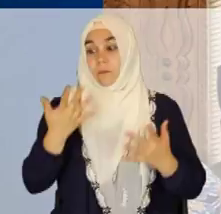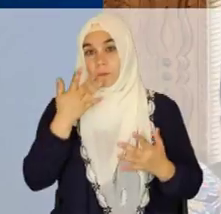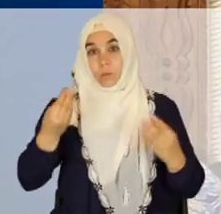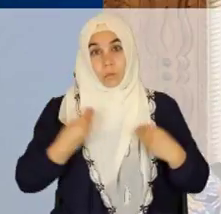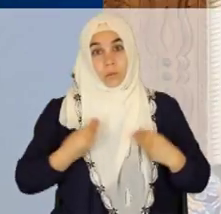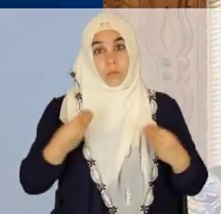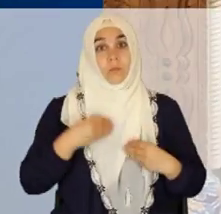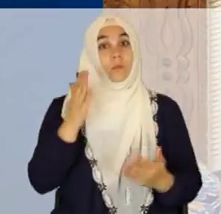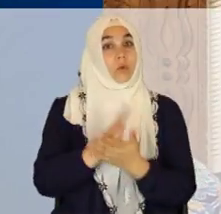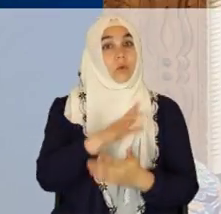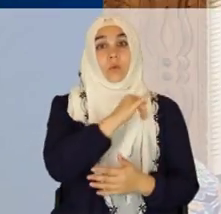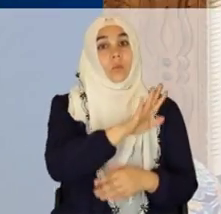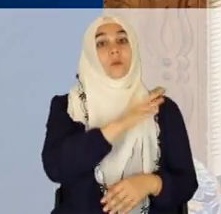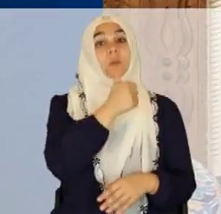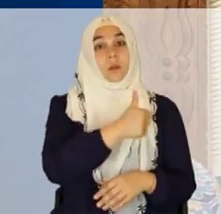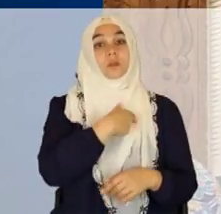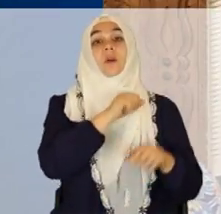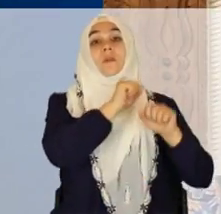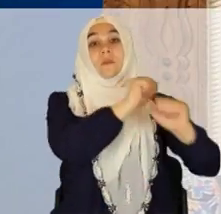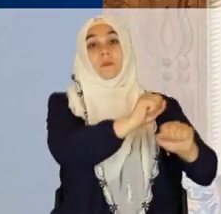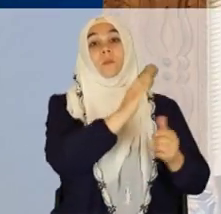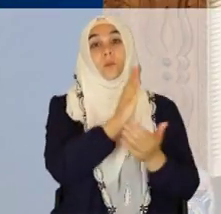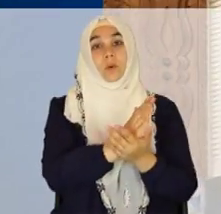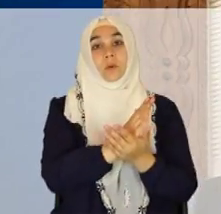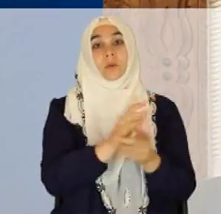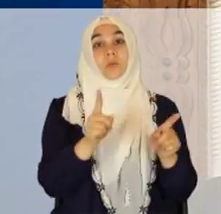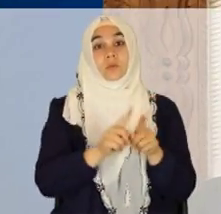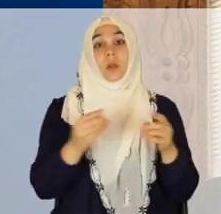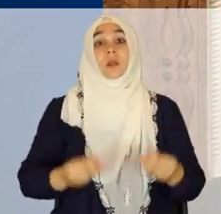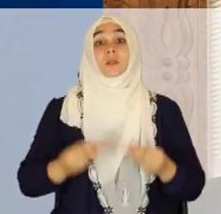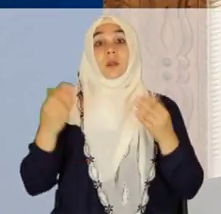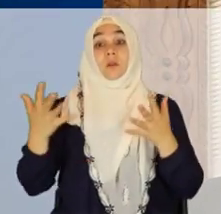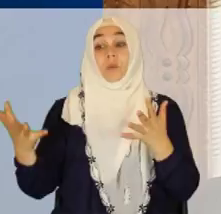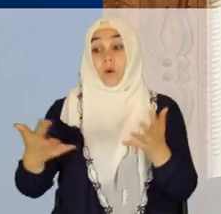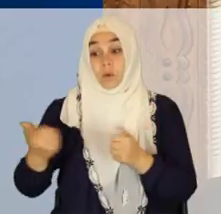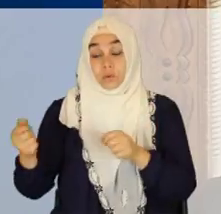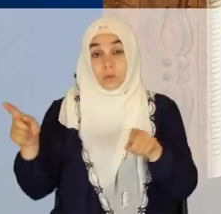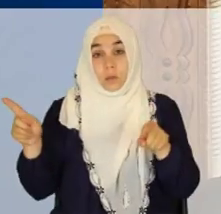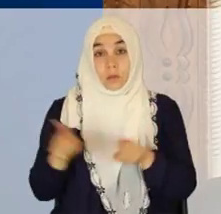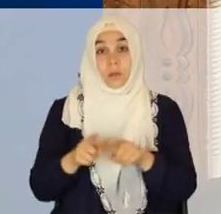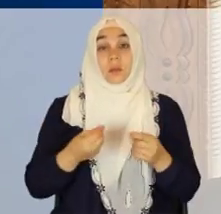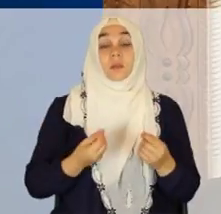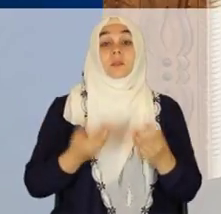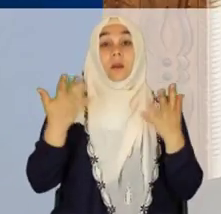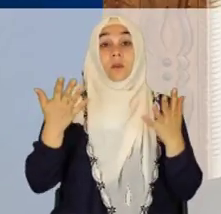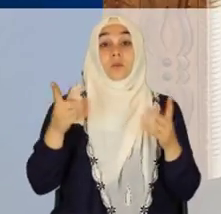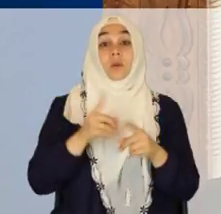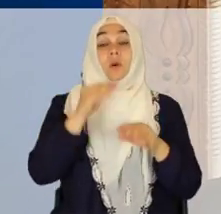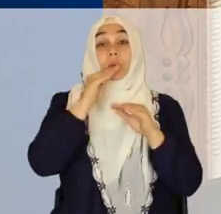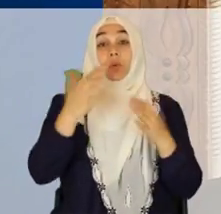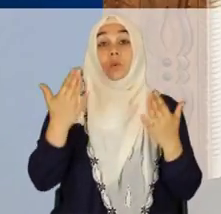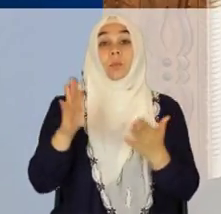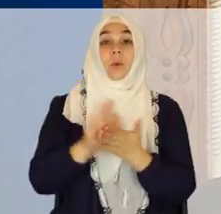beradi u deydi. Ana zakotni oluvchida ham zakot